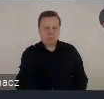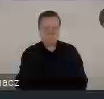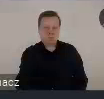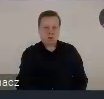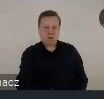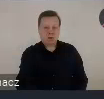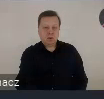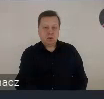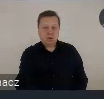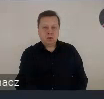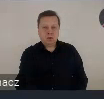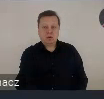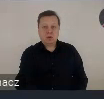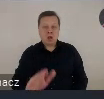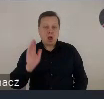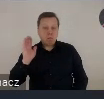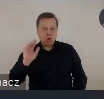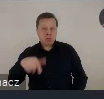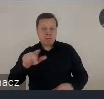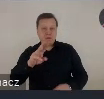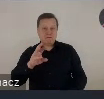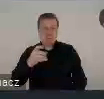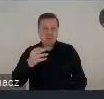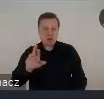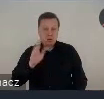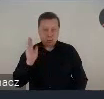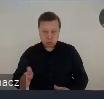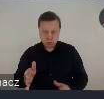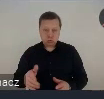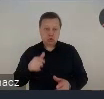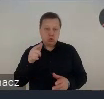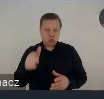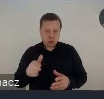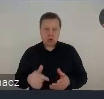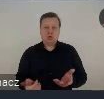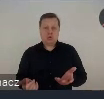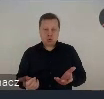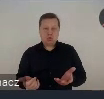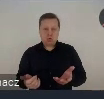zaczniemy webinarium, to wtedy się